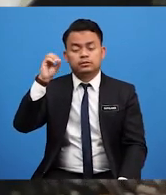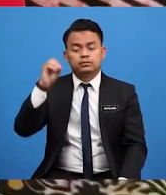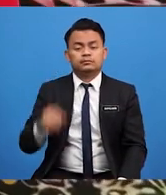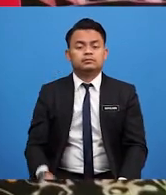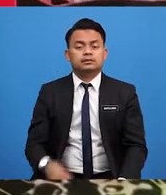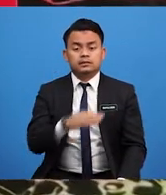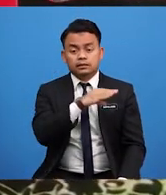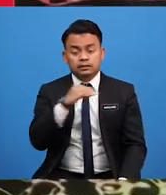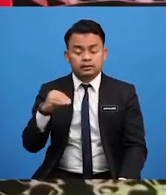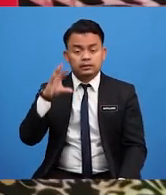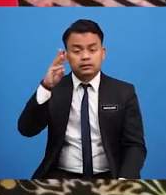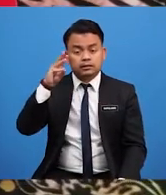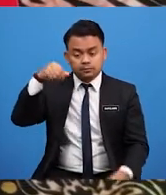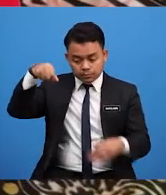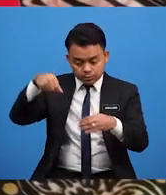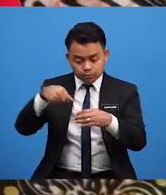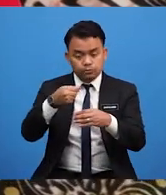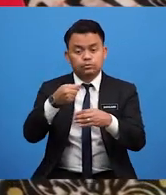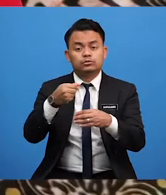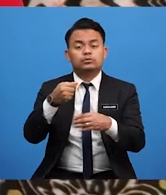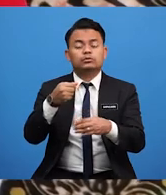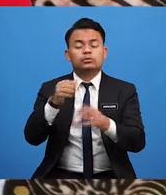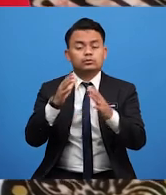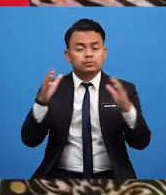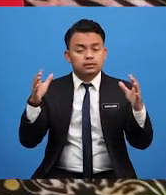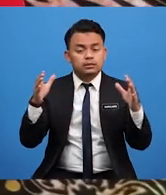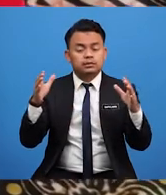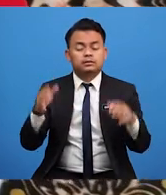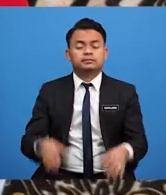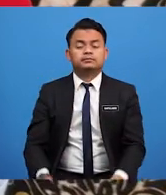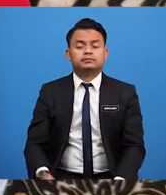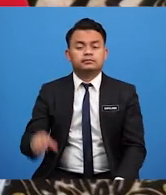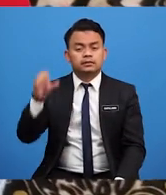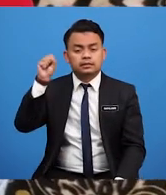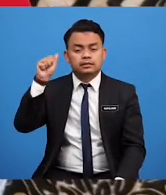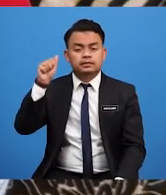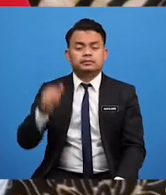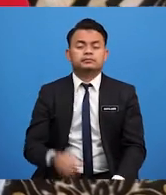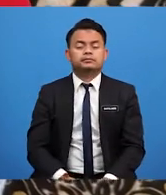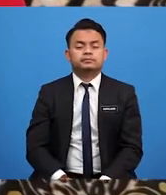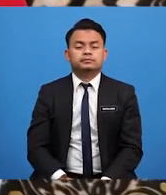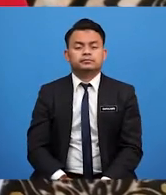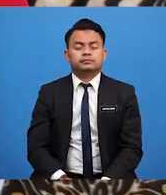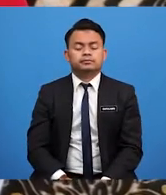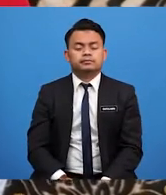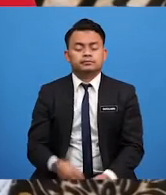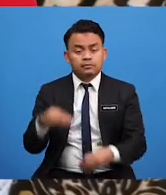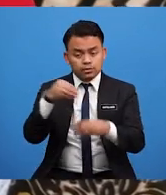alginate ke dalam mesin pengisar secara sedikit demi sedikit.